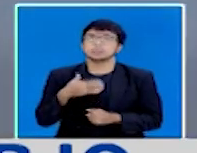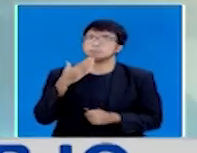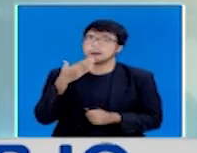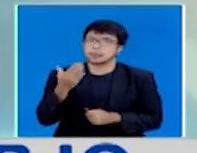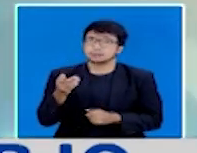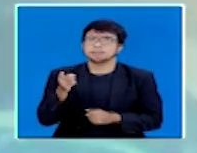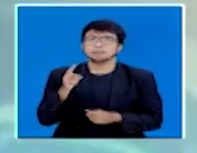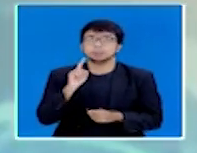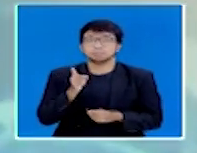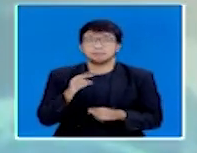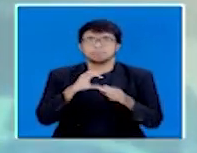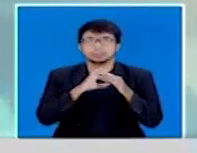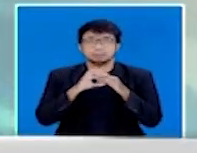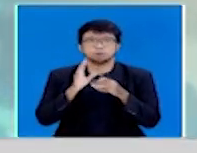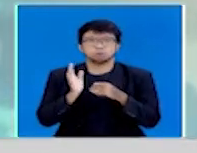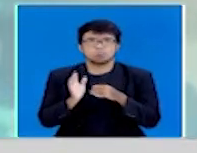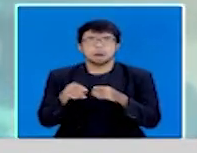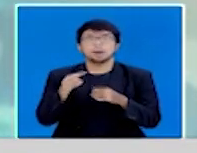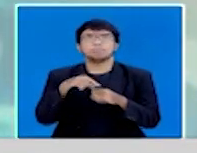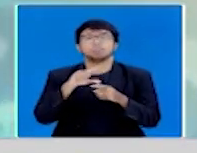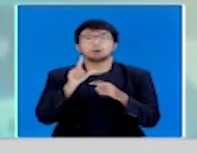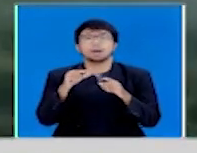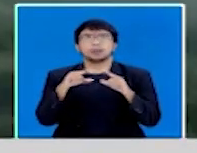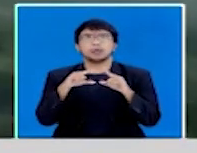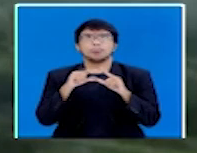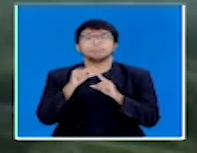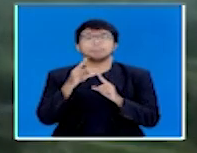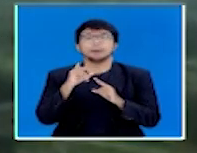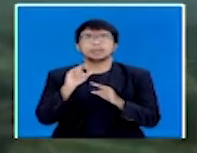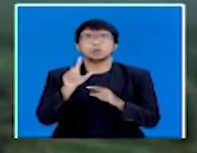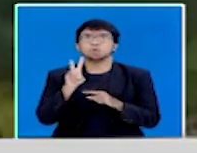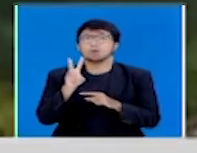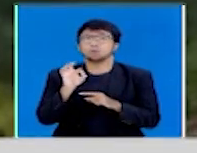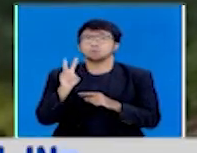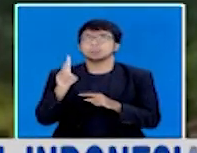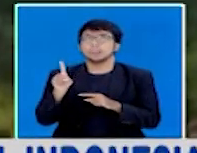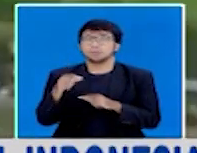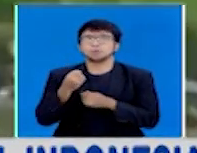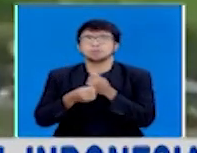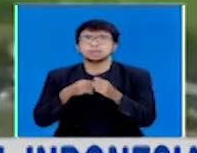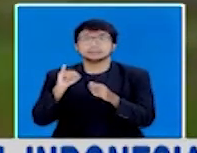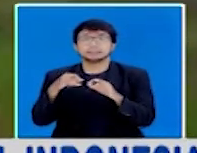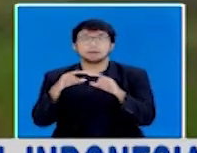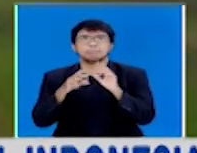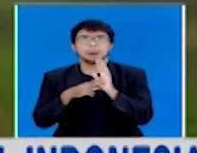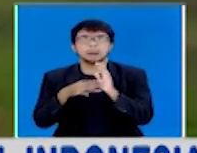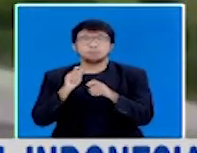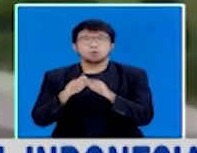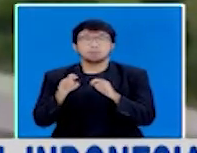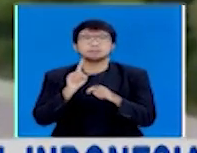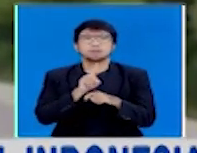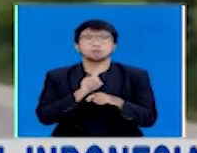ini. Hingga April 2021, Jasa Marga Group telah mengoperasikan 1.214 km jalan